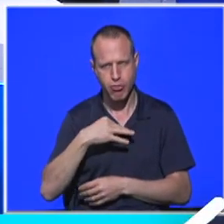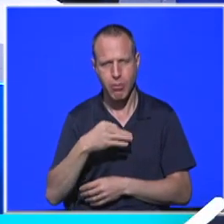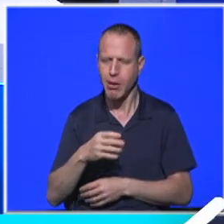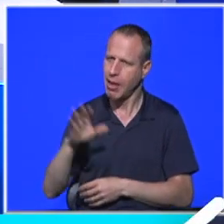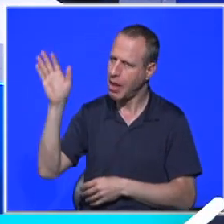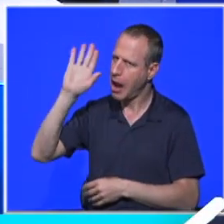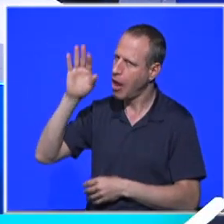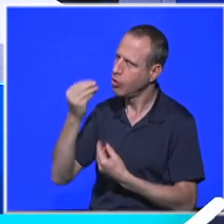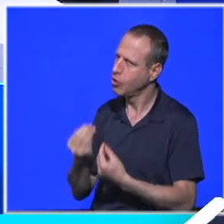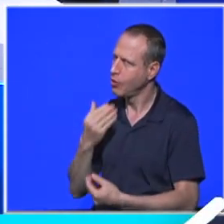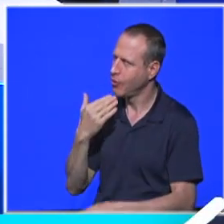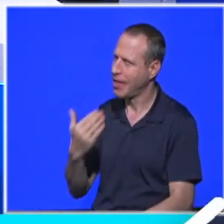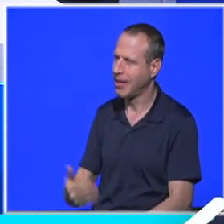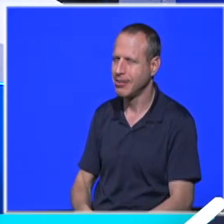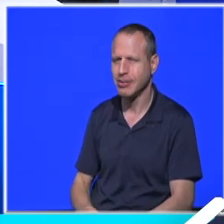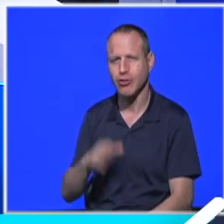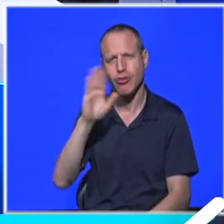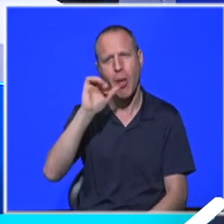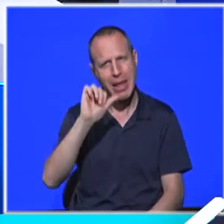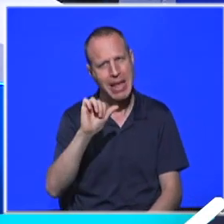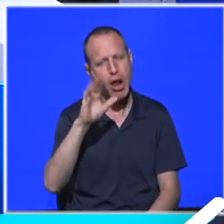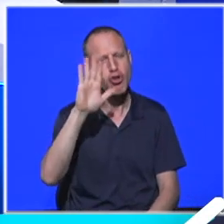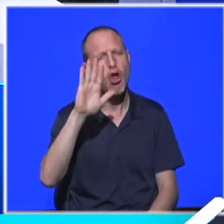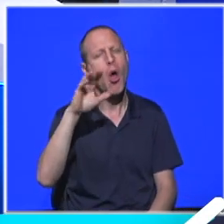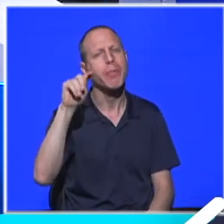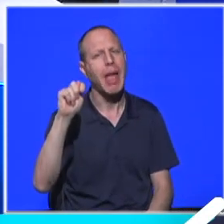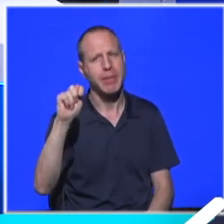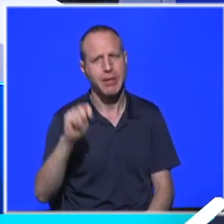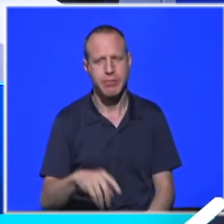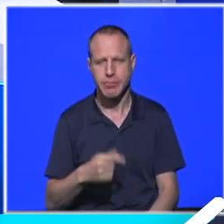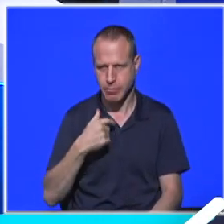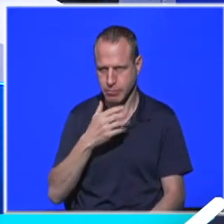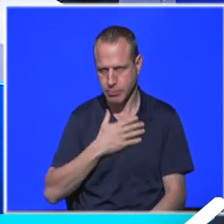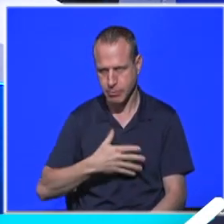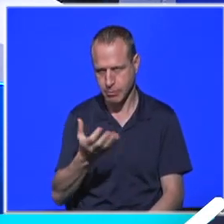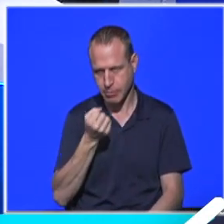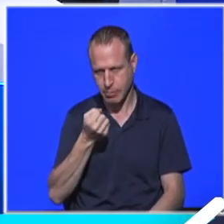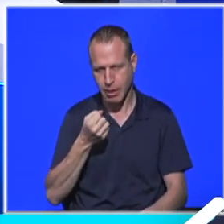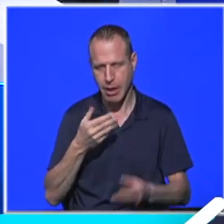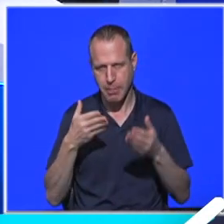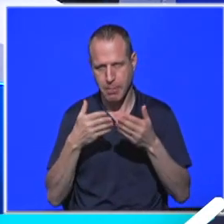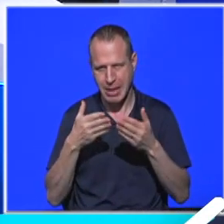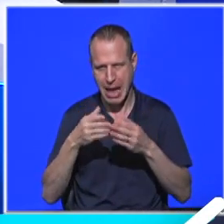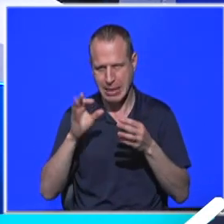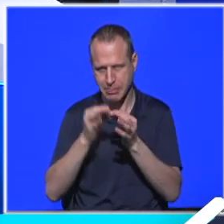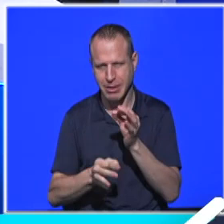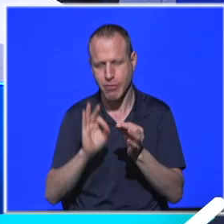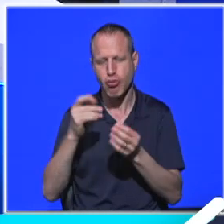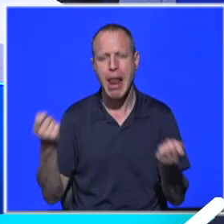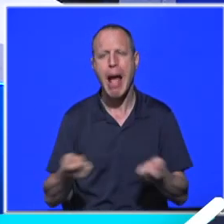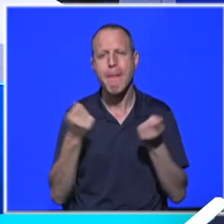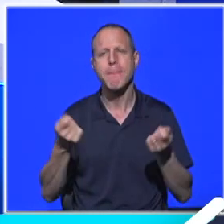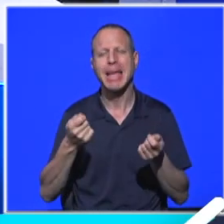תודה. שלום, אייל, שלום, תמי. אני רוצה לקחת פינה ספציפית בנושא הזה של קמפיין